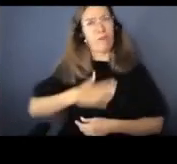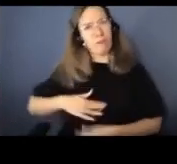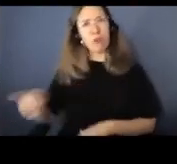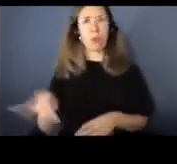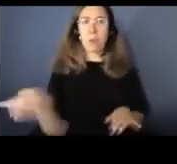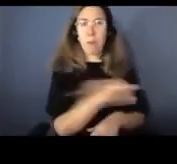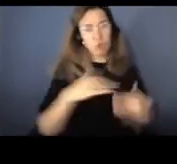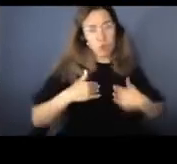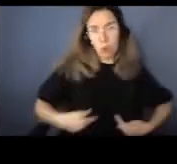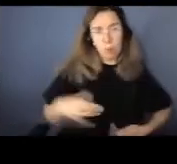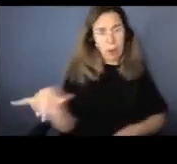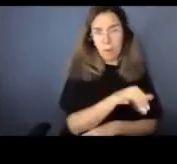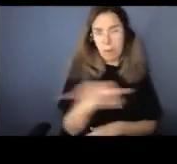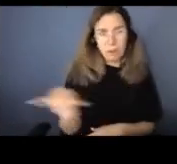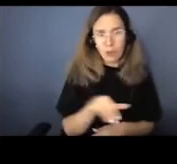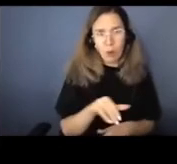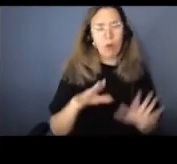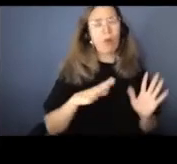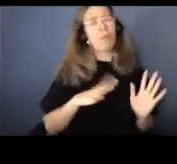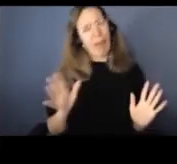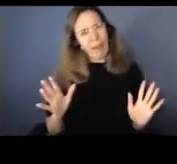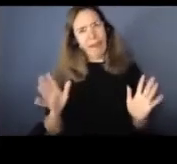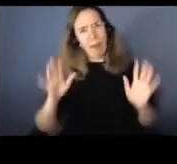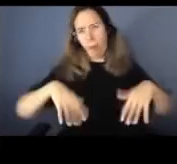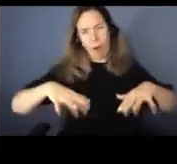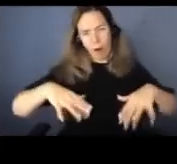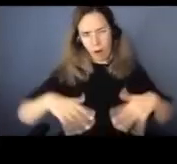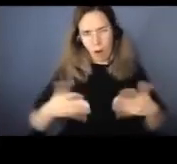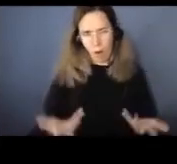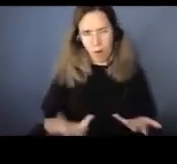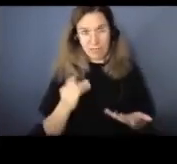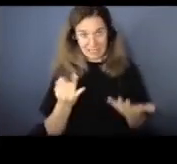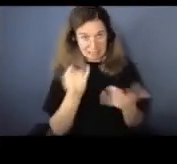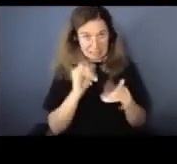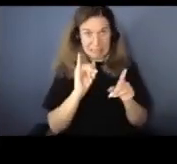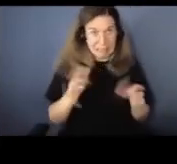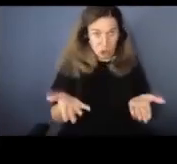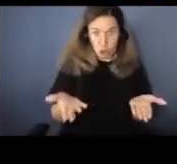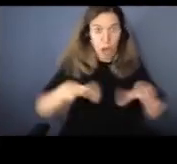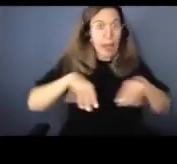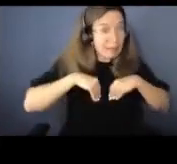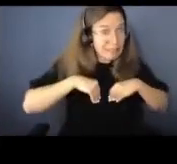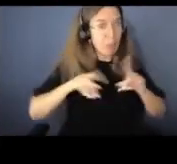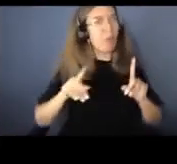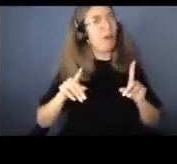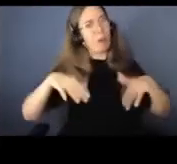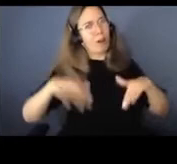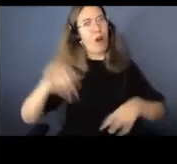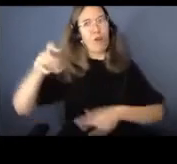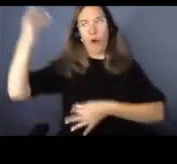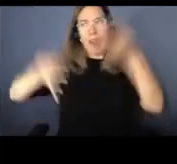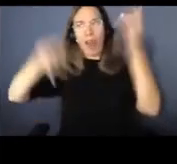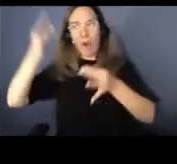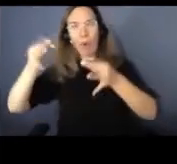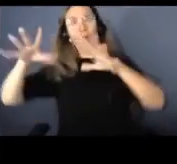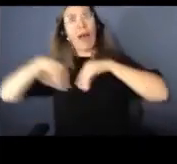une fois qu'on a dit ça, il va rester beaucoup de travail à faire, si on accepte ce scénario-là, et de la part des tribunaux et de la